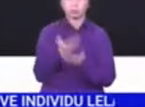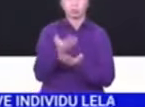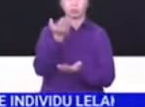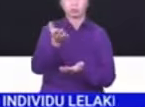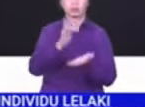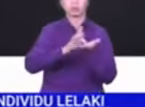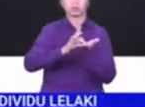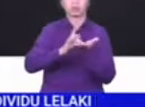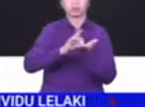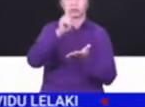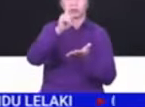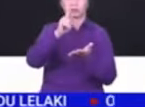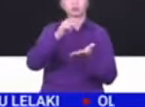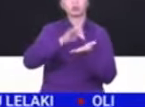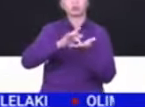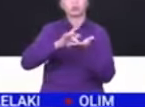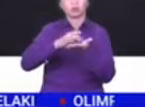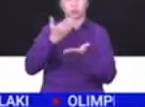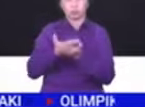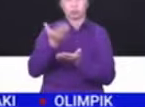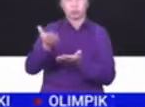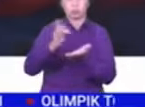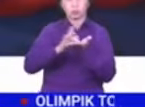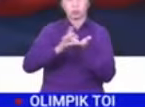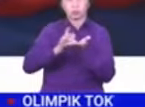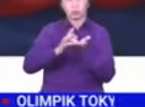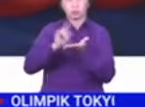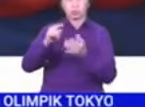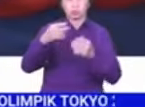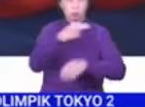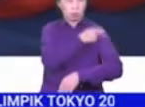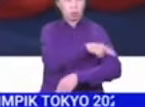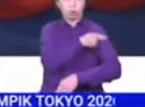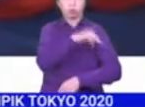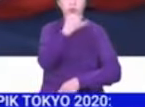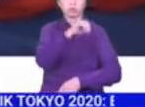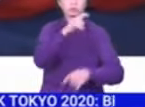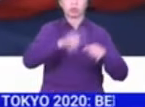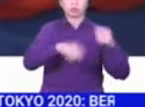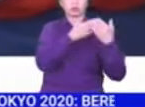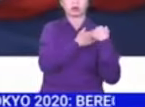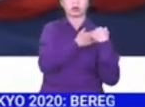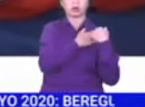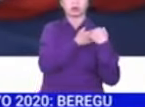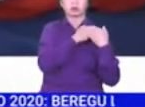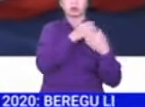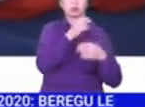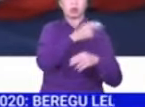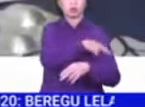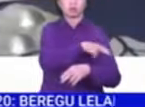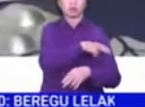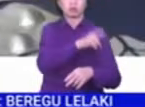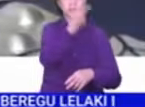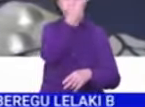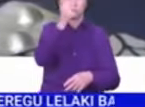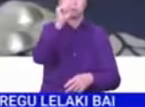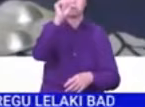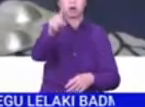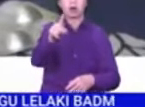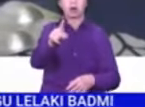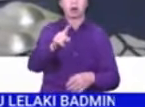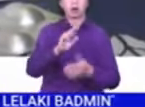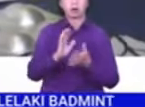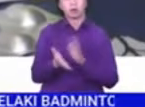Ubahlah kayak satu ini lubaini taubat nih hospice tak terdapat tanggung letak Pasar flashback Koja gak mahal